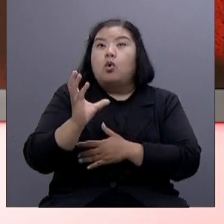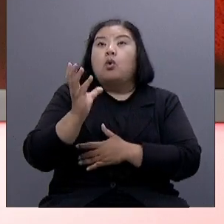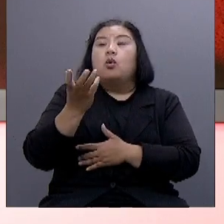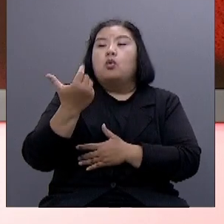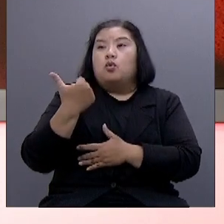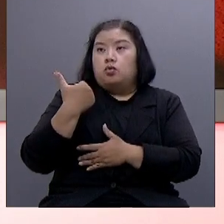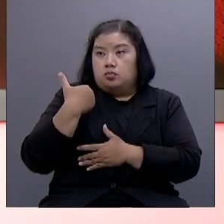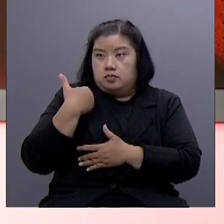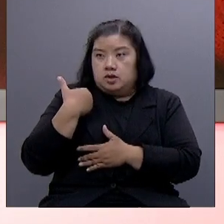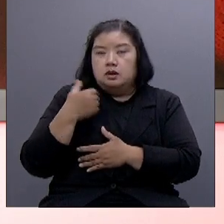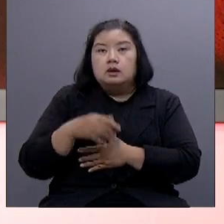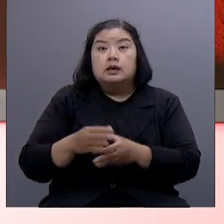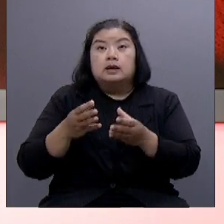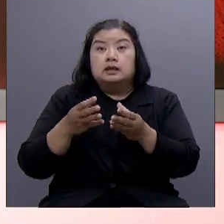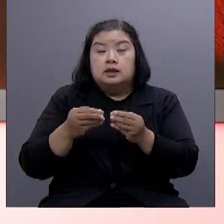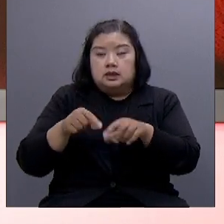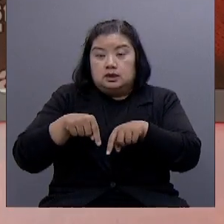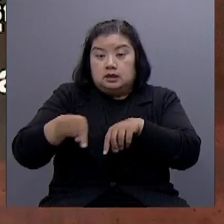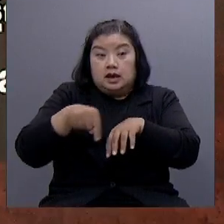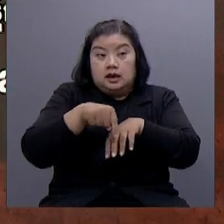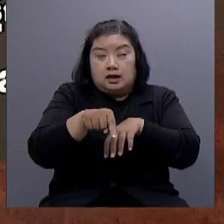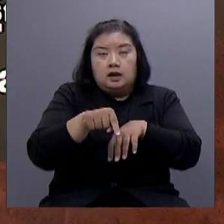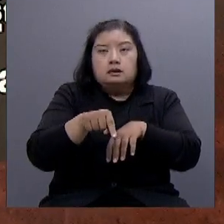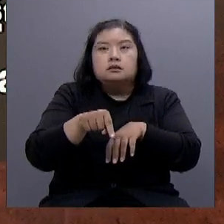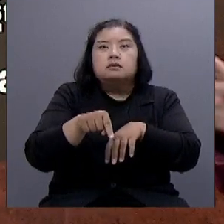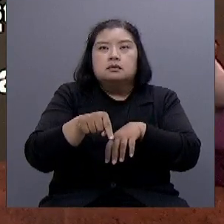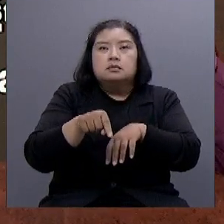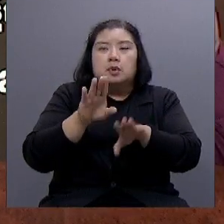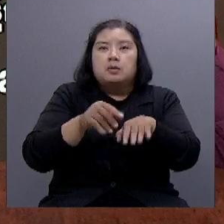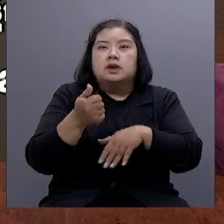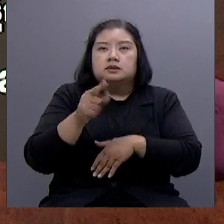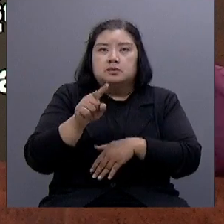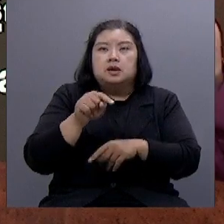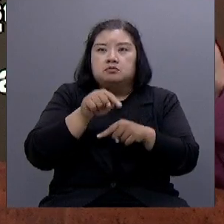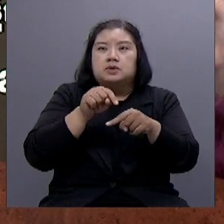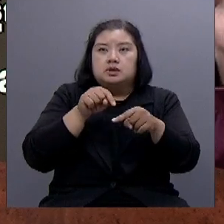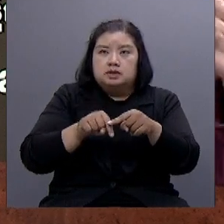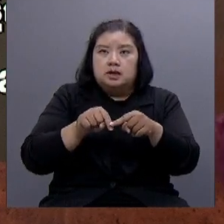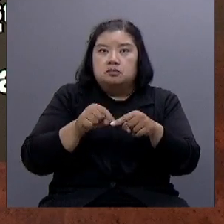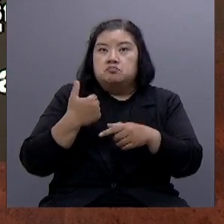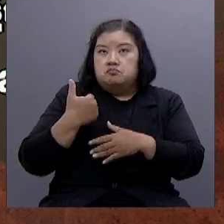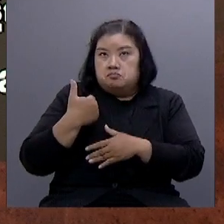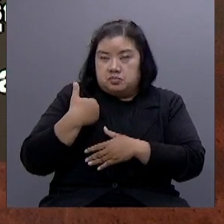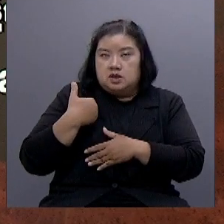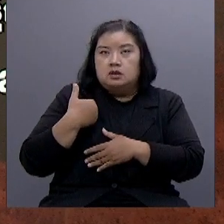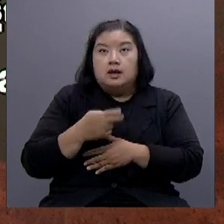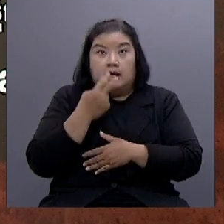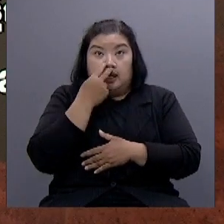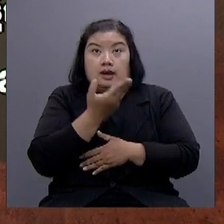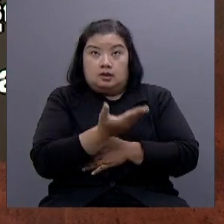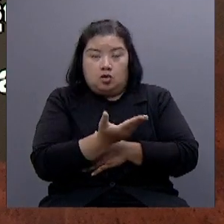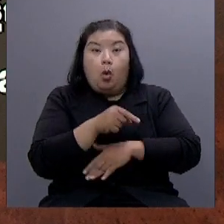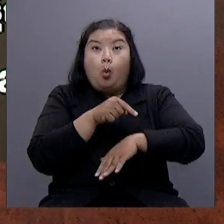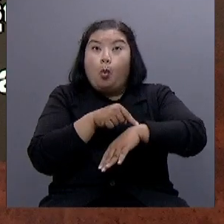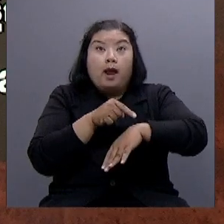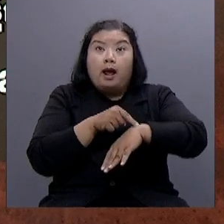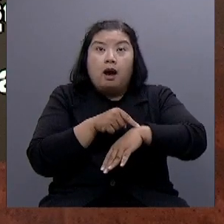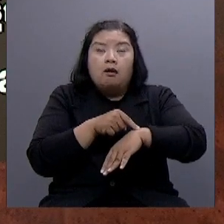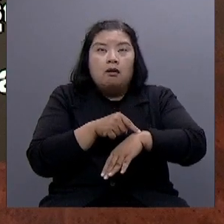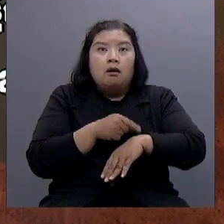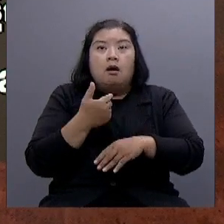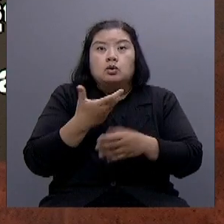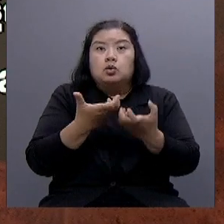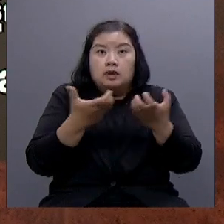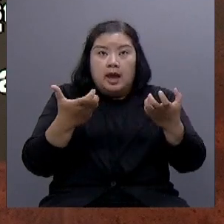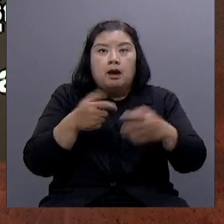พื้นดินมากถึงร้อยละ11ของทั้งโลกนะคะถึงขั้นที่มีเขตเวลา11เขตค่ะประชาชน144ล้